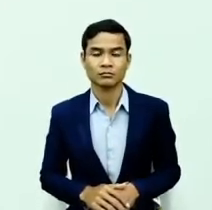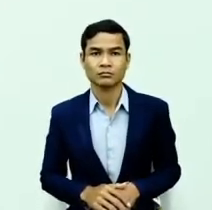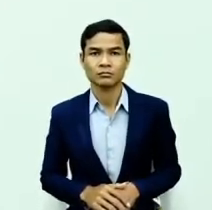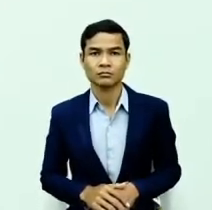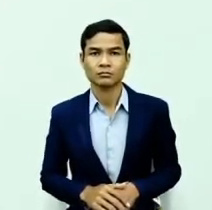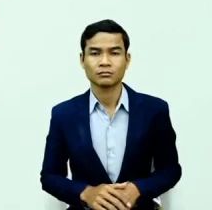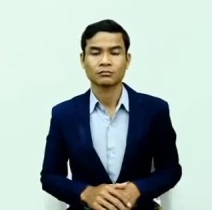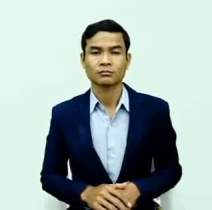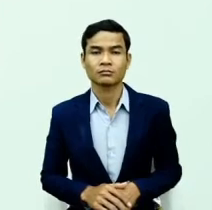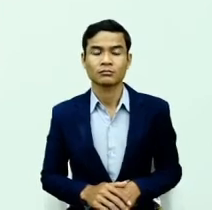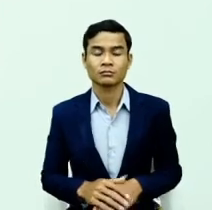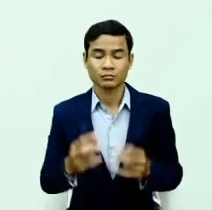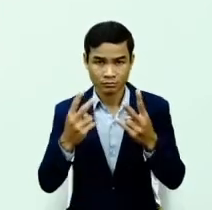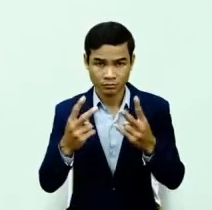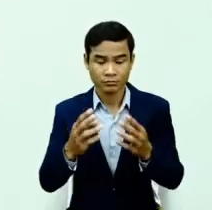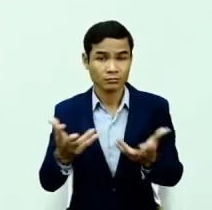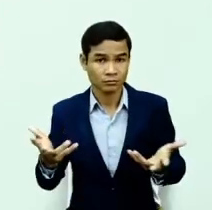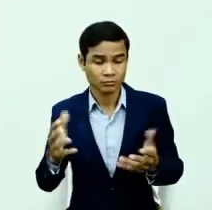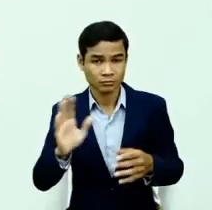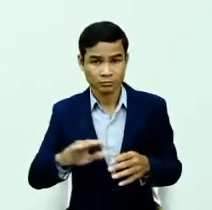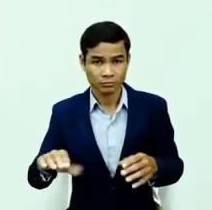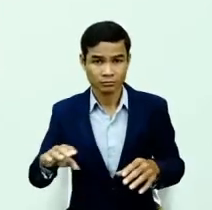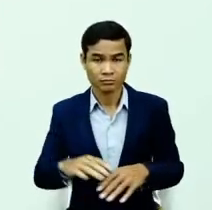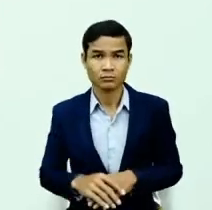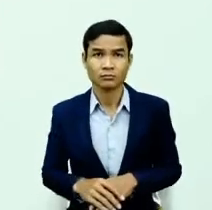chà tiếng tốt chẳng mạch đá con